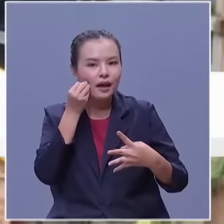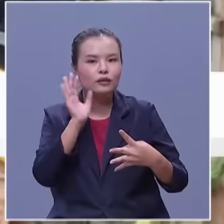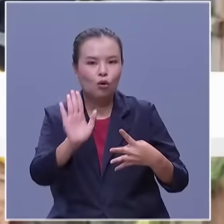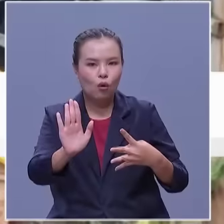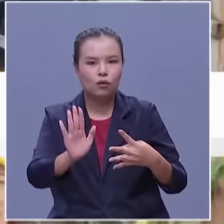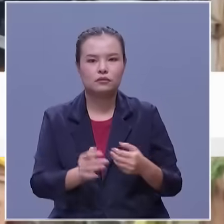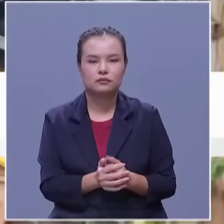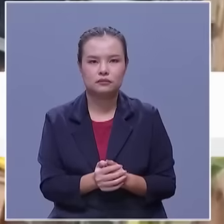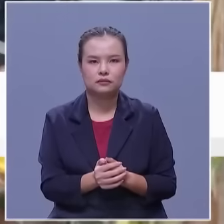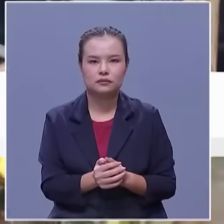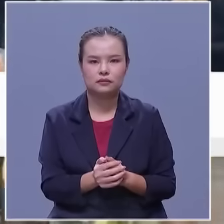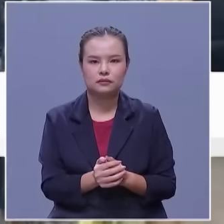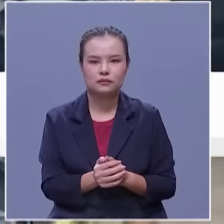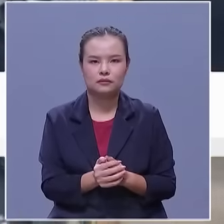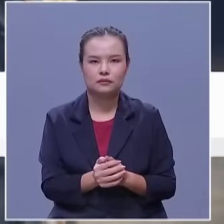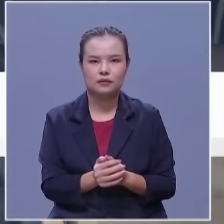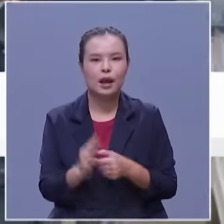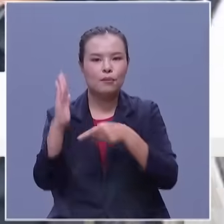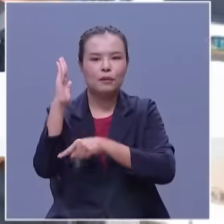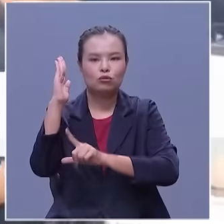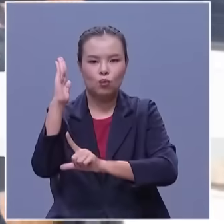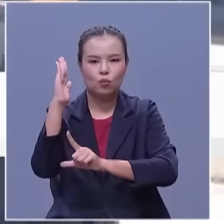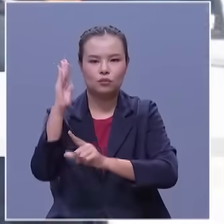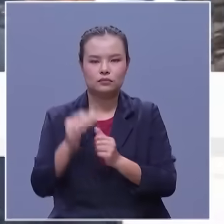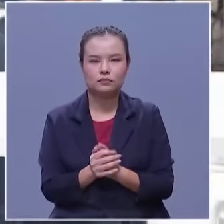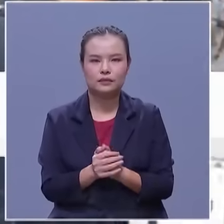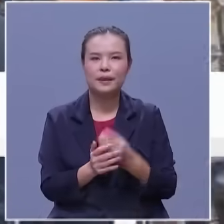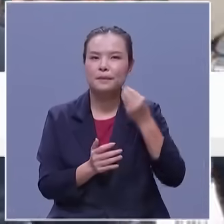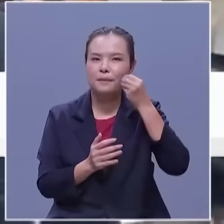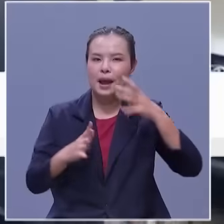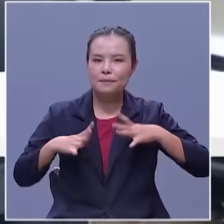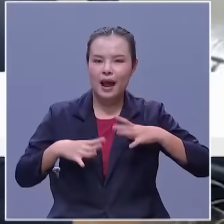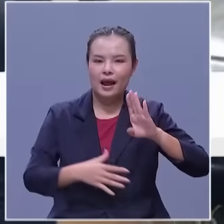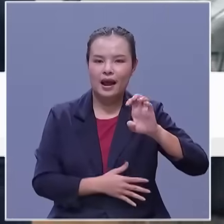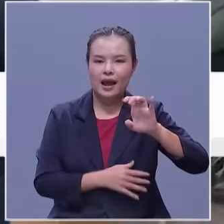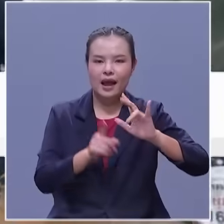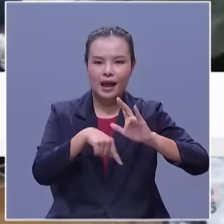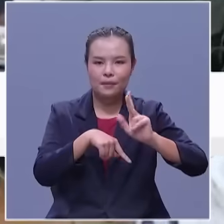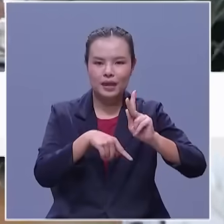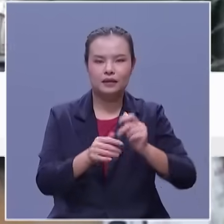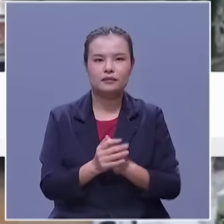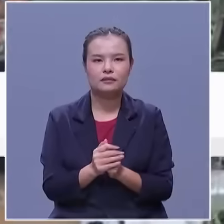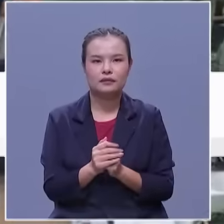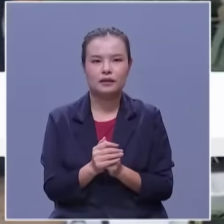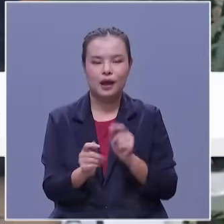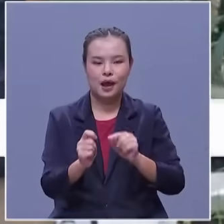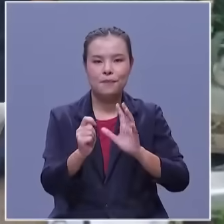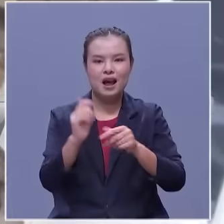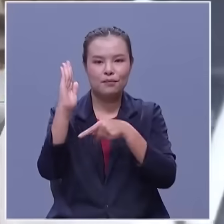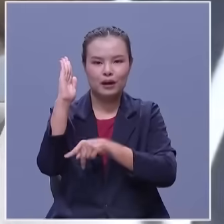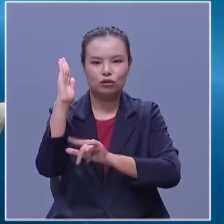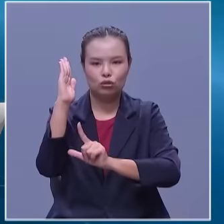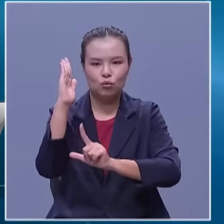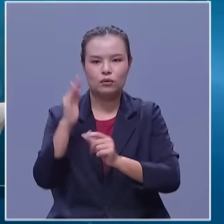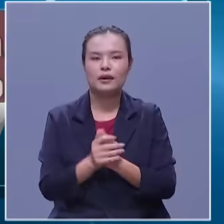แป้งค่ะในพื้นที่ตำบลบ้านแคอำเภอพัทลุงแล้วก็ไปที่บ้านพักของบิ๊กอยู่ที่ตำบลพญาขันอำเภอเมืองพัทลุง